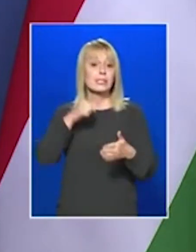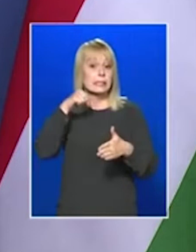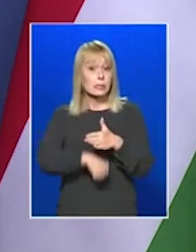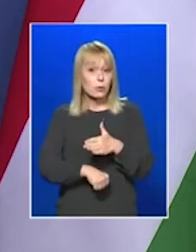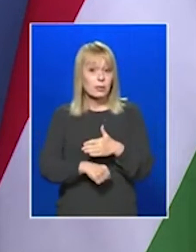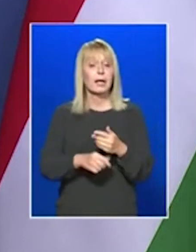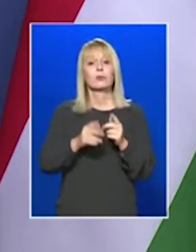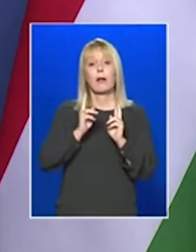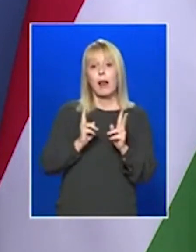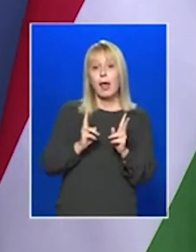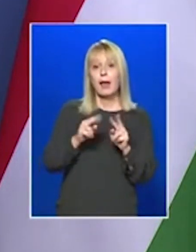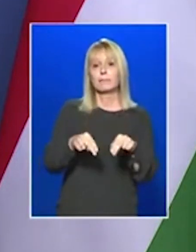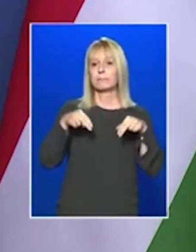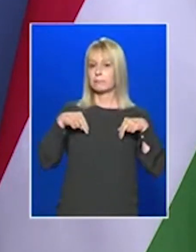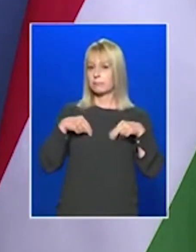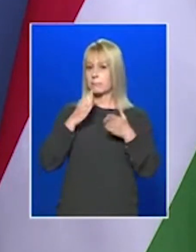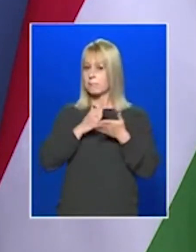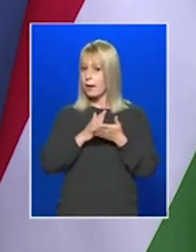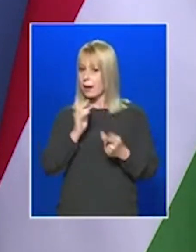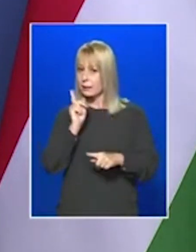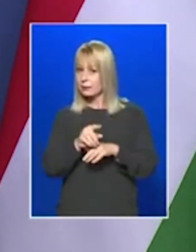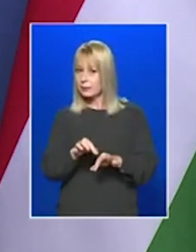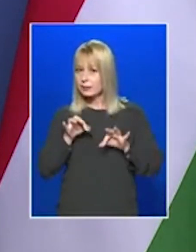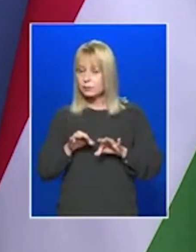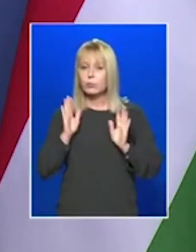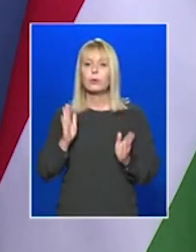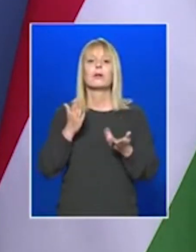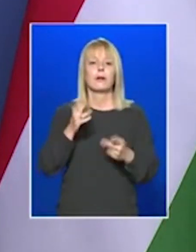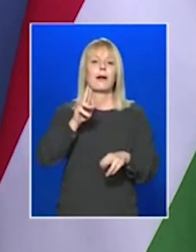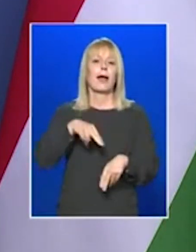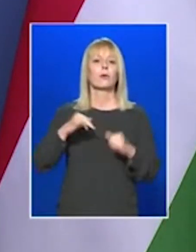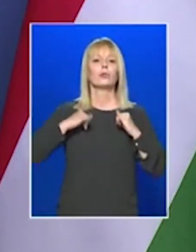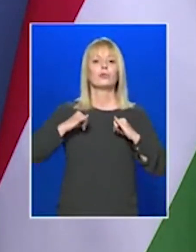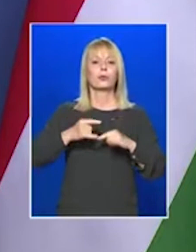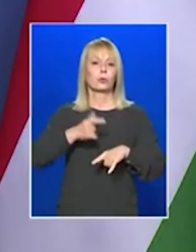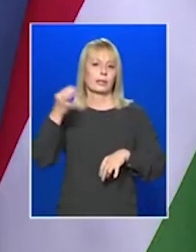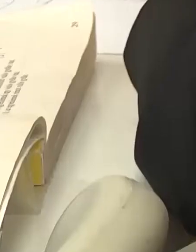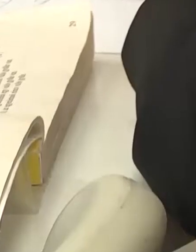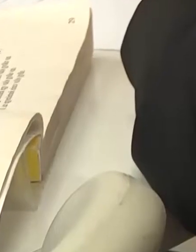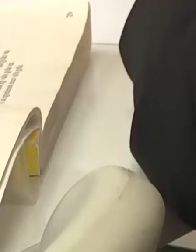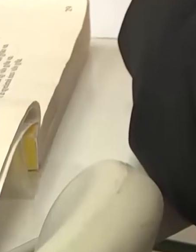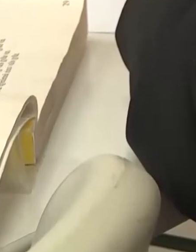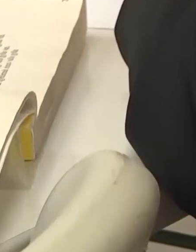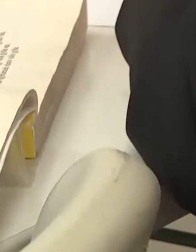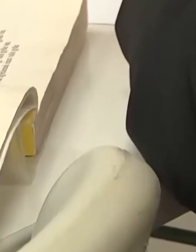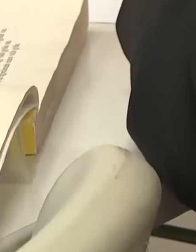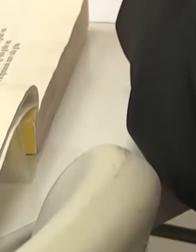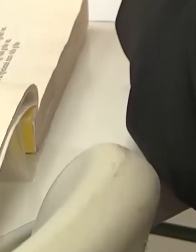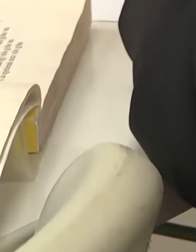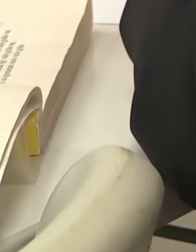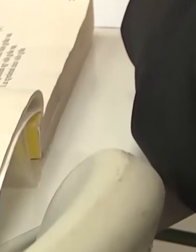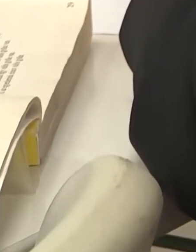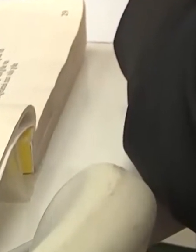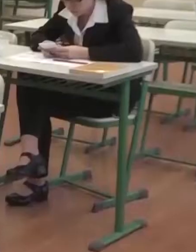elnökséget vezető miniszter több adózási és a szépkártyát érintő könnyítésről is beszámolt. Továbbá közölte, csak írásbeli